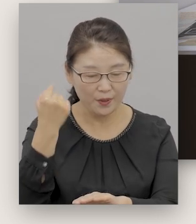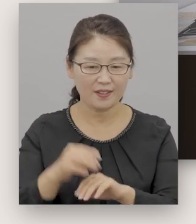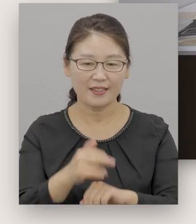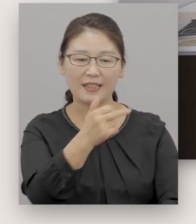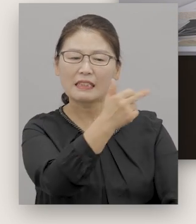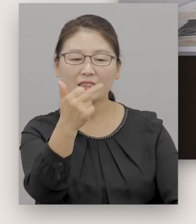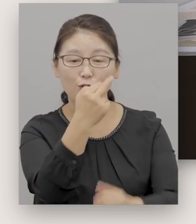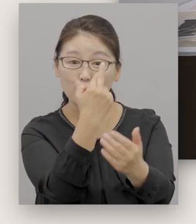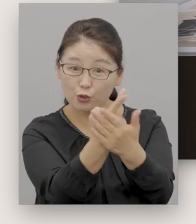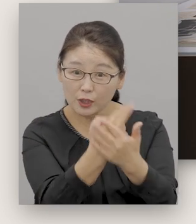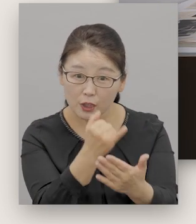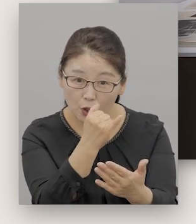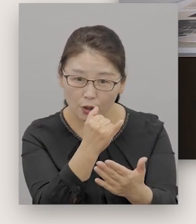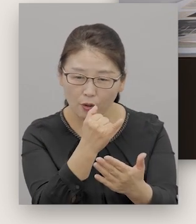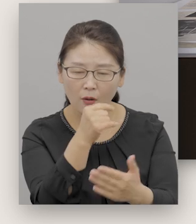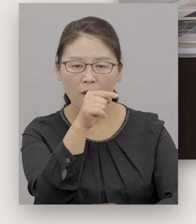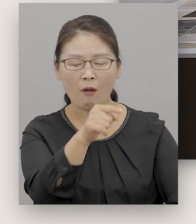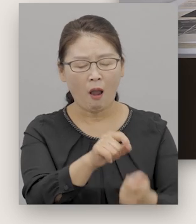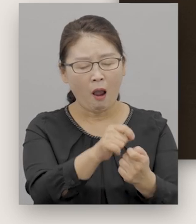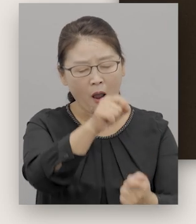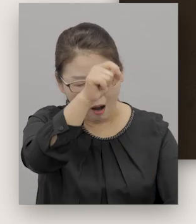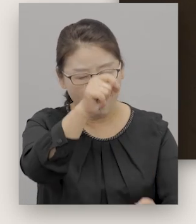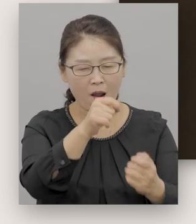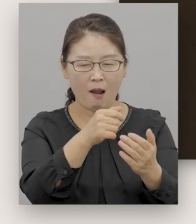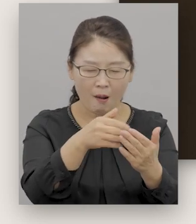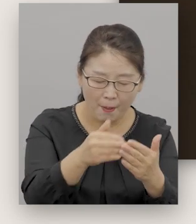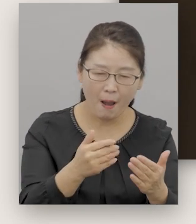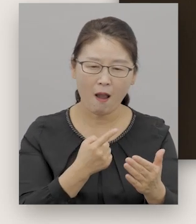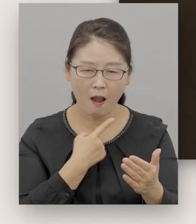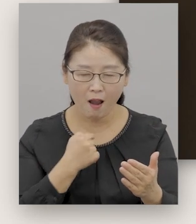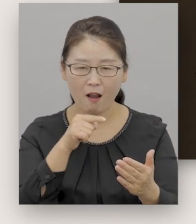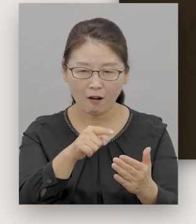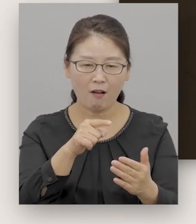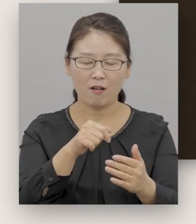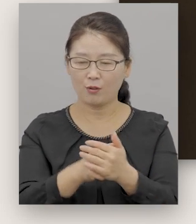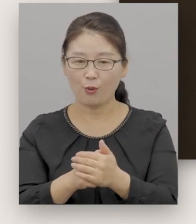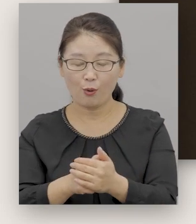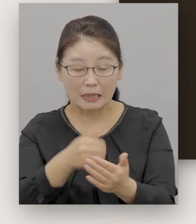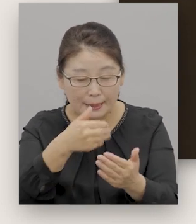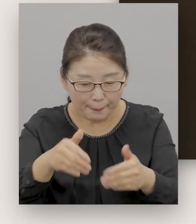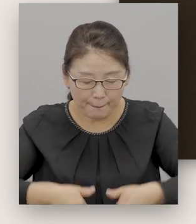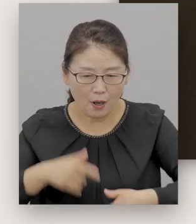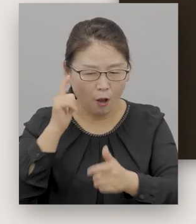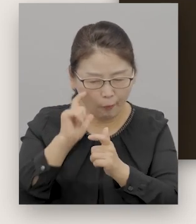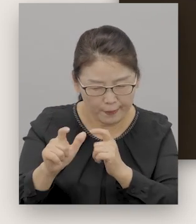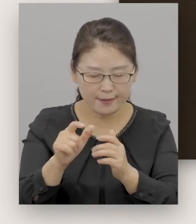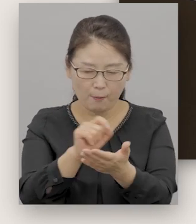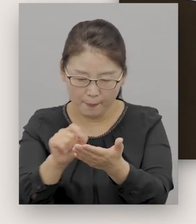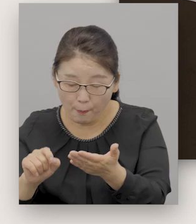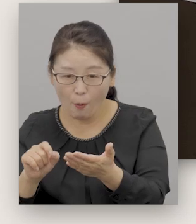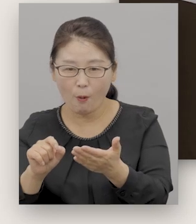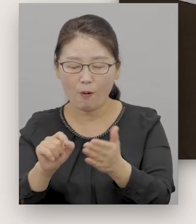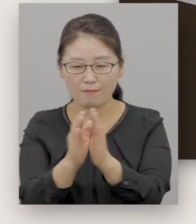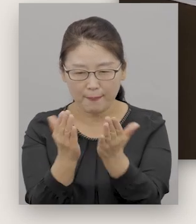있었던 고민들과 노트들, 그다음에 습작들 이런 것들을 다 모아놓은 그런 상자예요. 실제로 그큰 유리라는